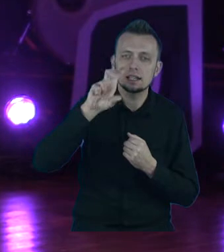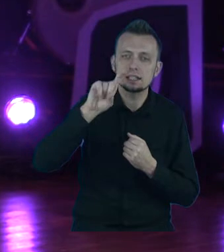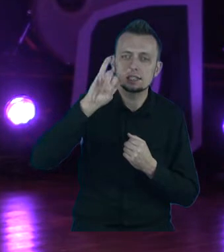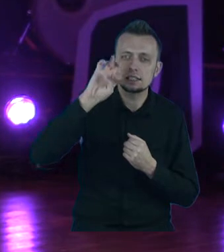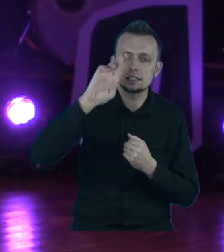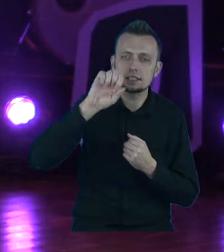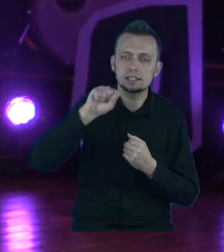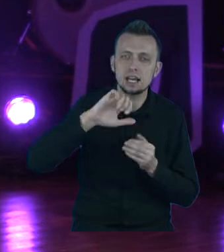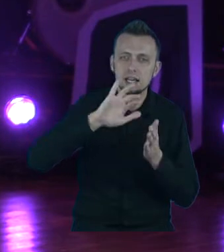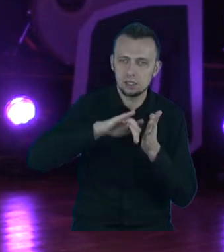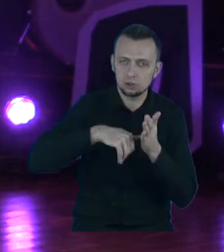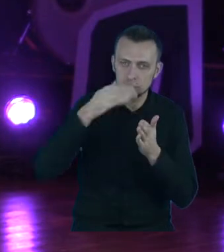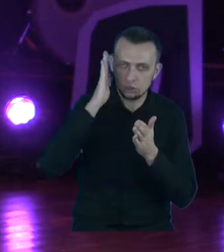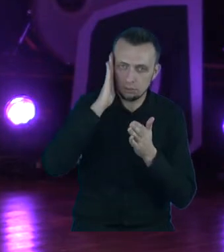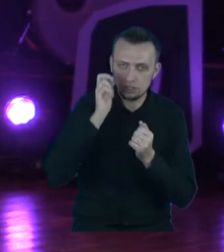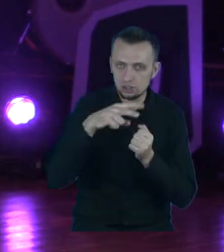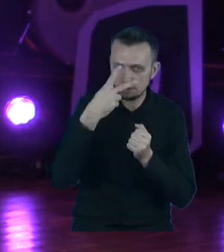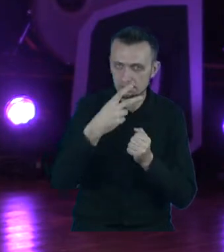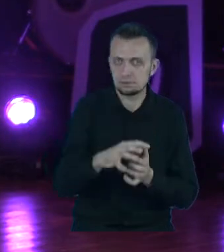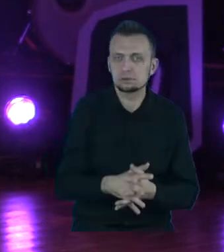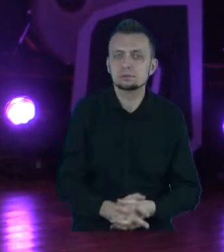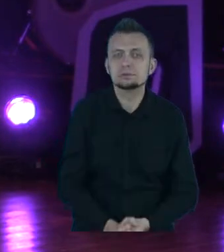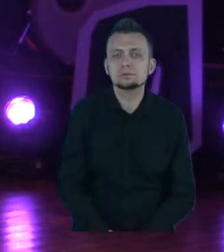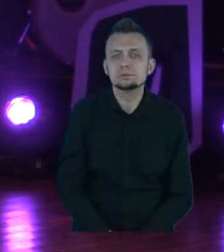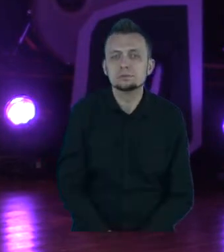zakołysał się bal. Nie